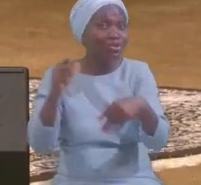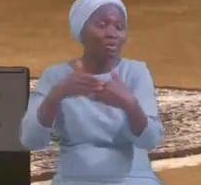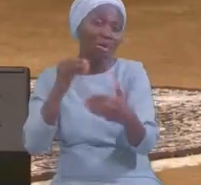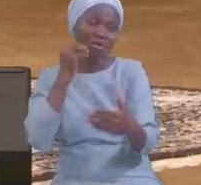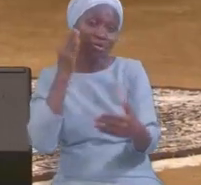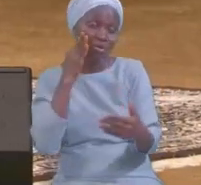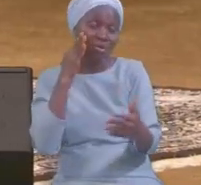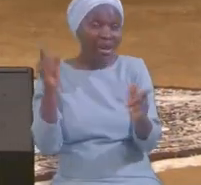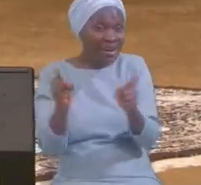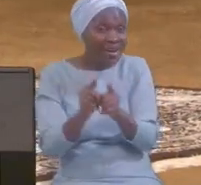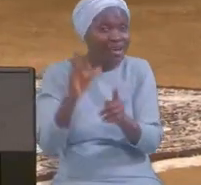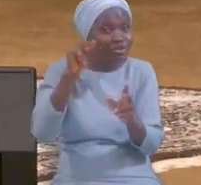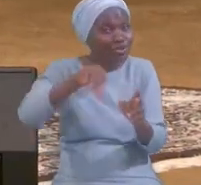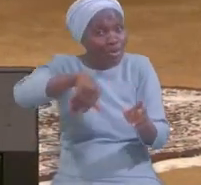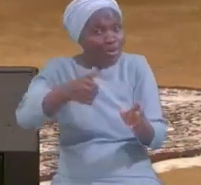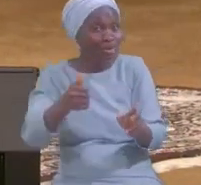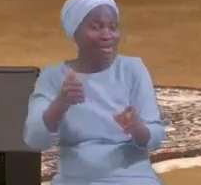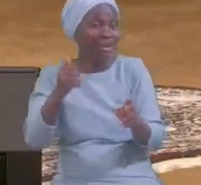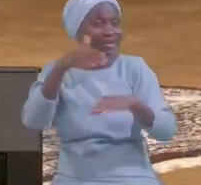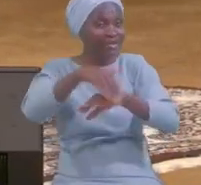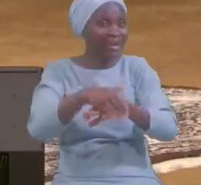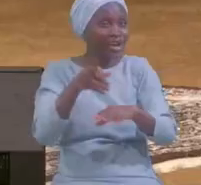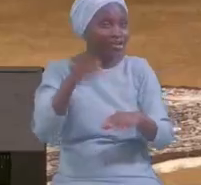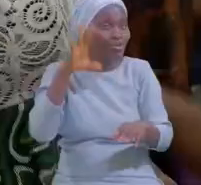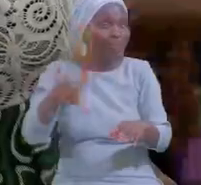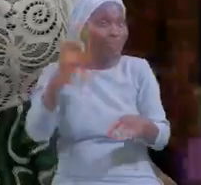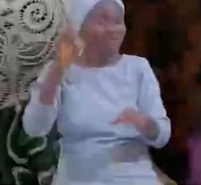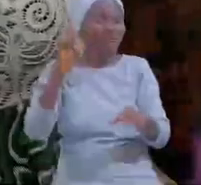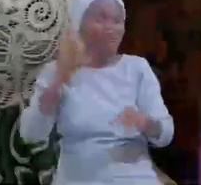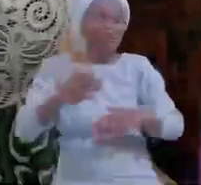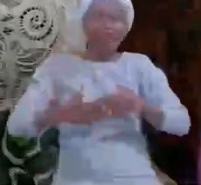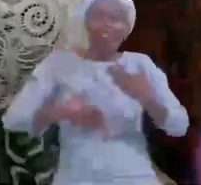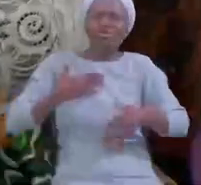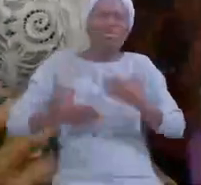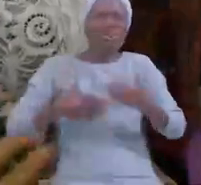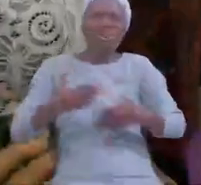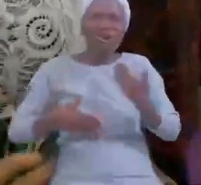soir, il y aura la joie ineffable dans votre vie.